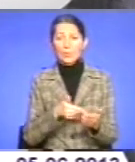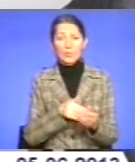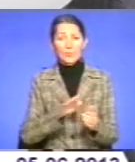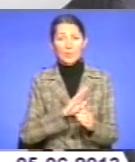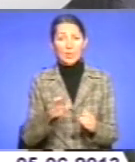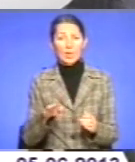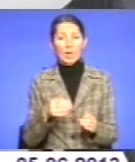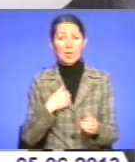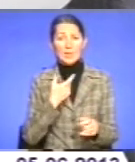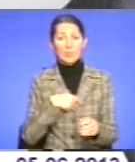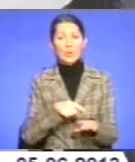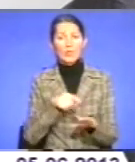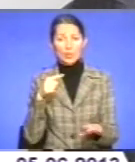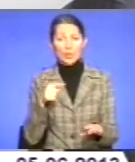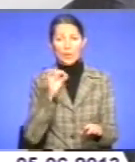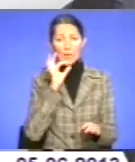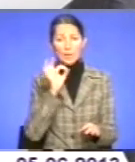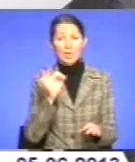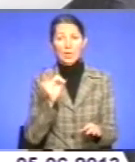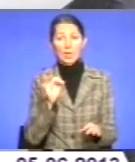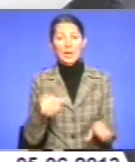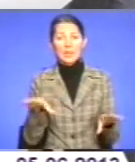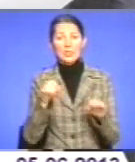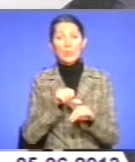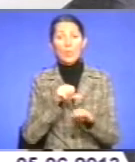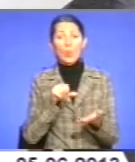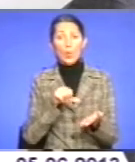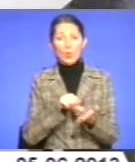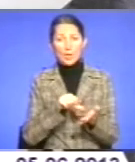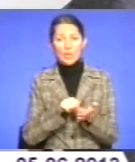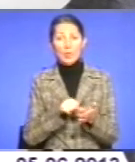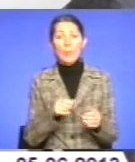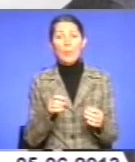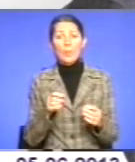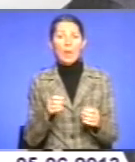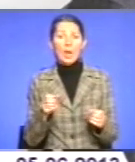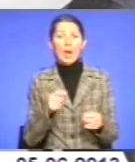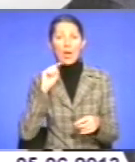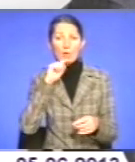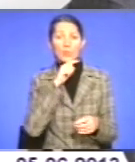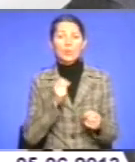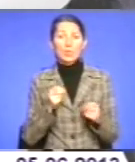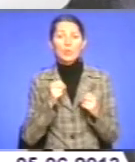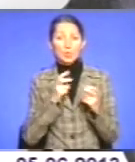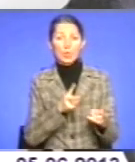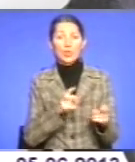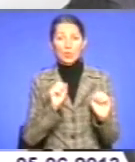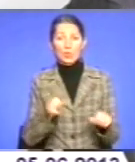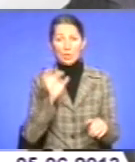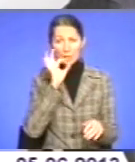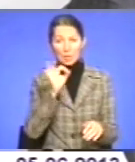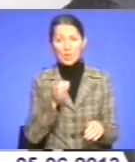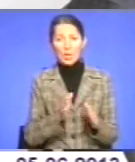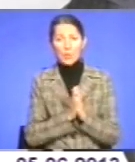я себе відчуваю, скажу відверто, і того не соромлюсь, співучасником певного якогось економічного злочину, чи як би це назвати. І закликаю